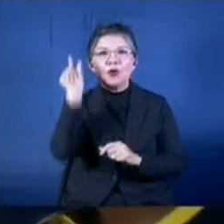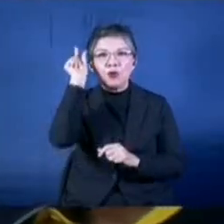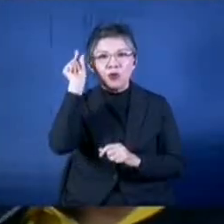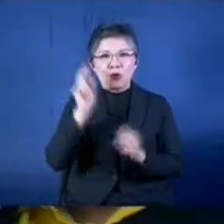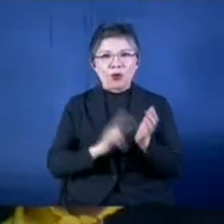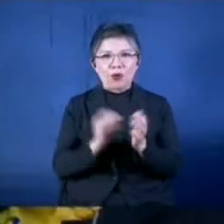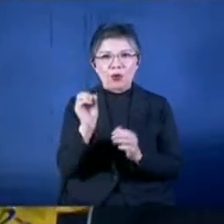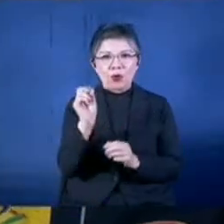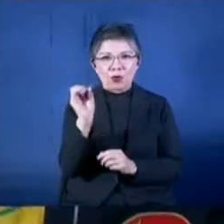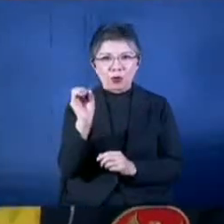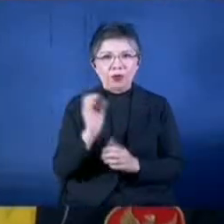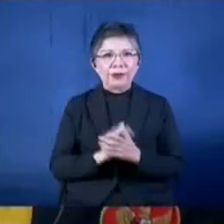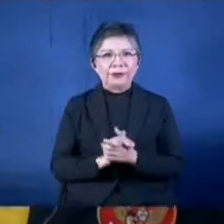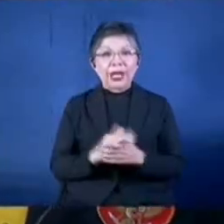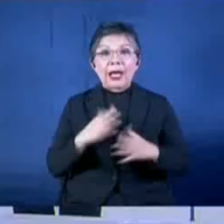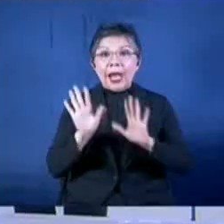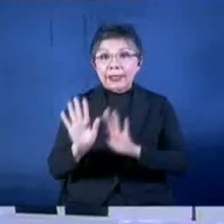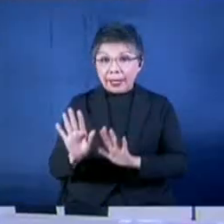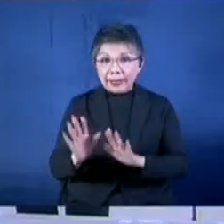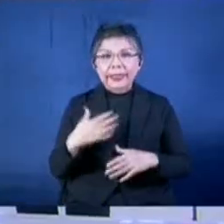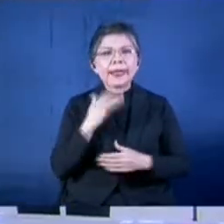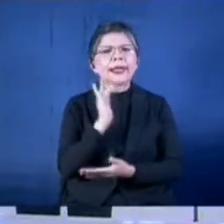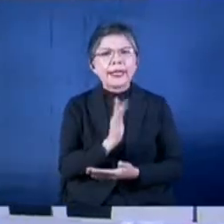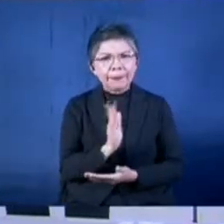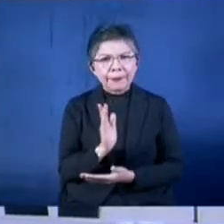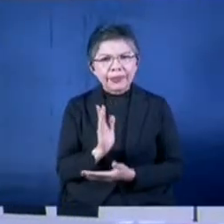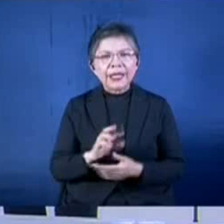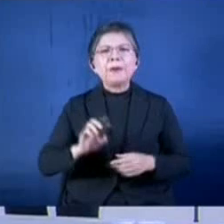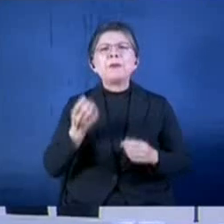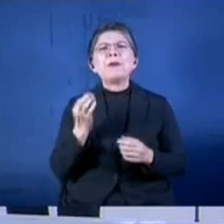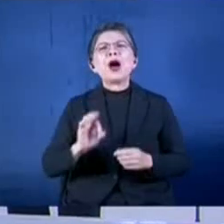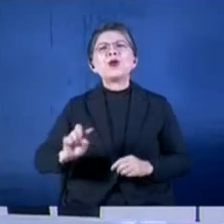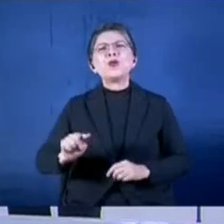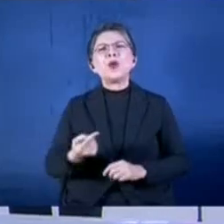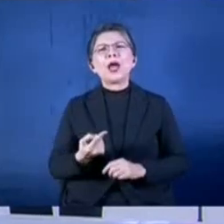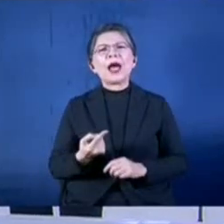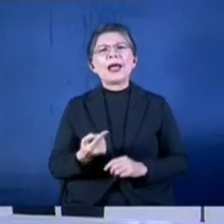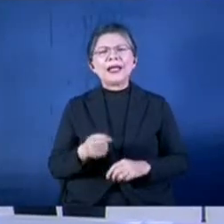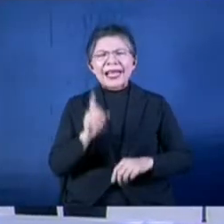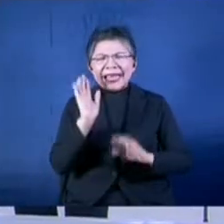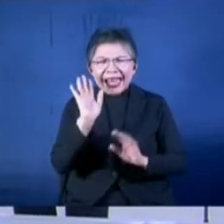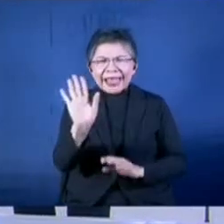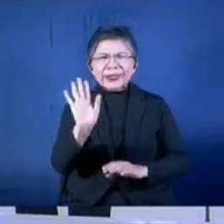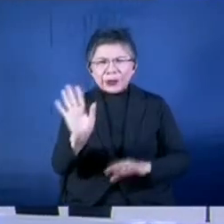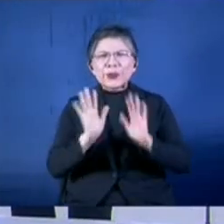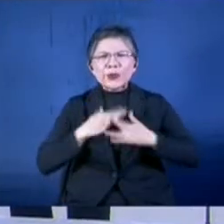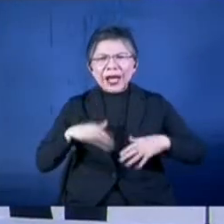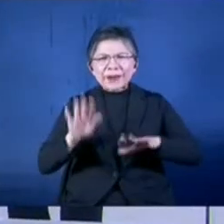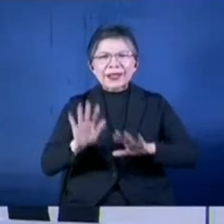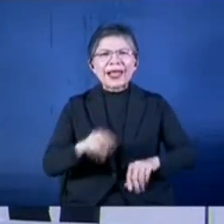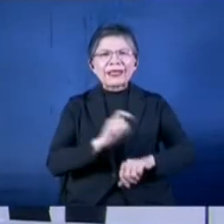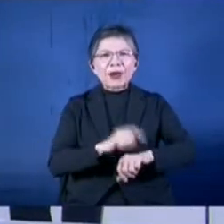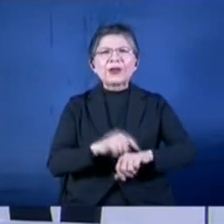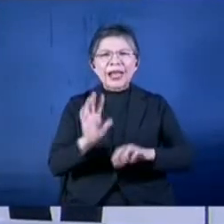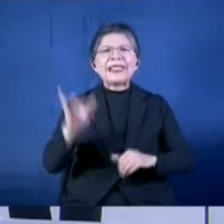Saya berharap agar kita tertib karena ini baru mulai. Bapak-bapak ada waktunya nanti yel-yel